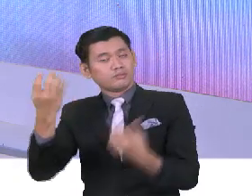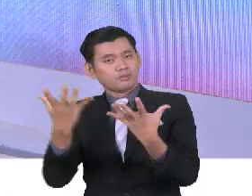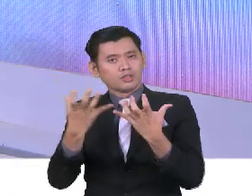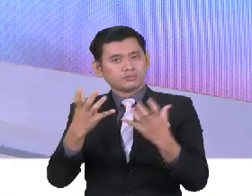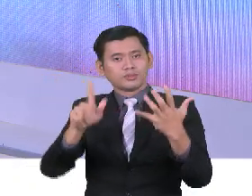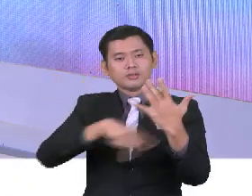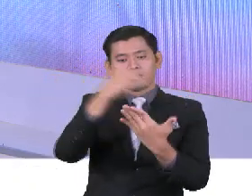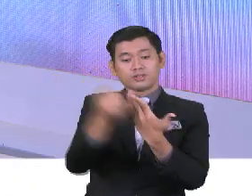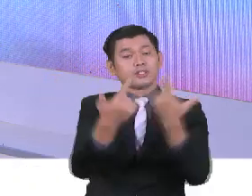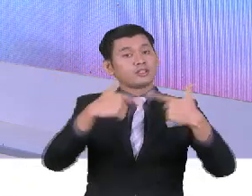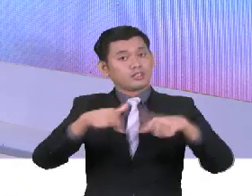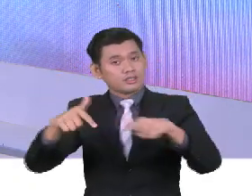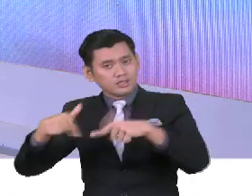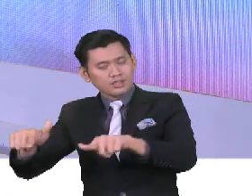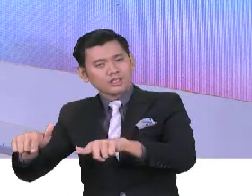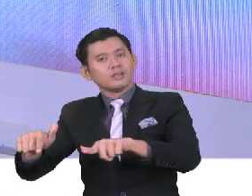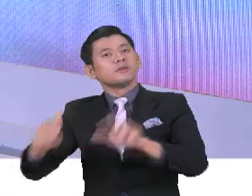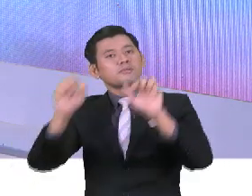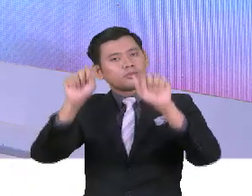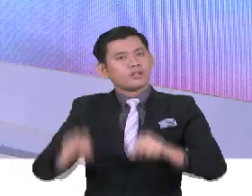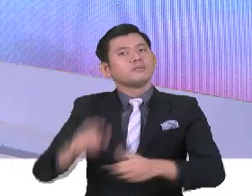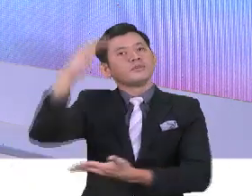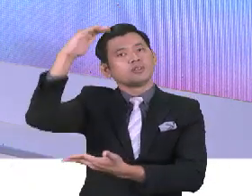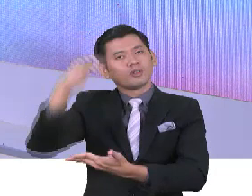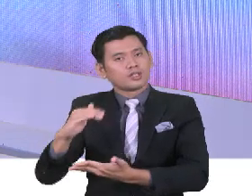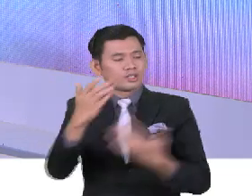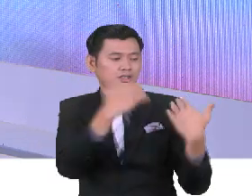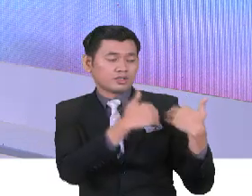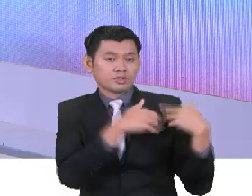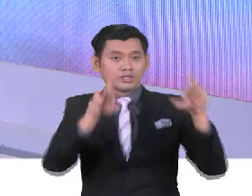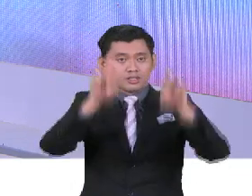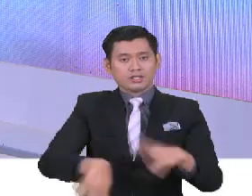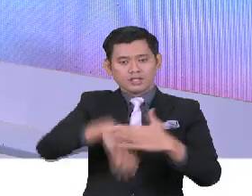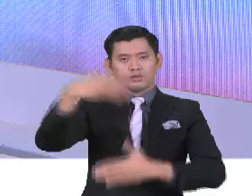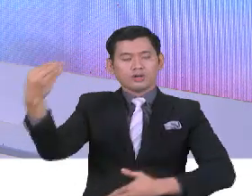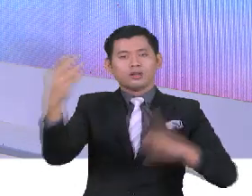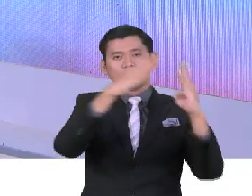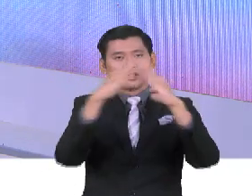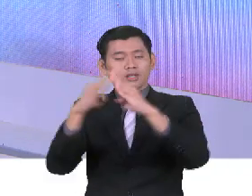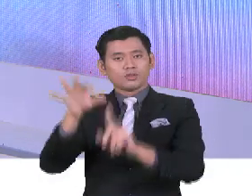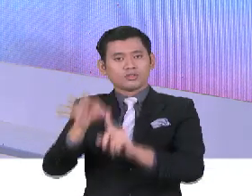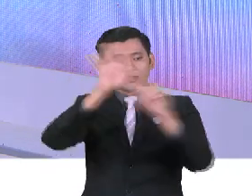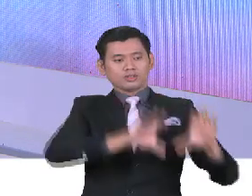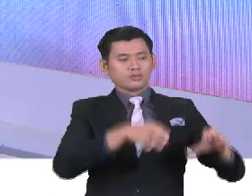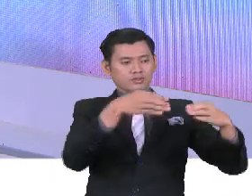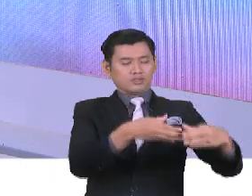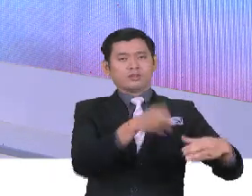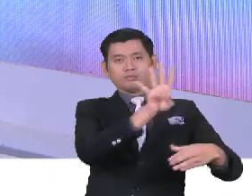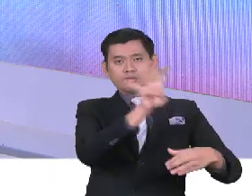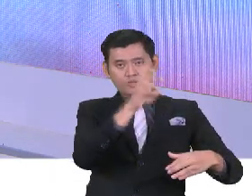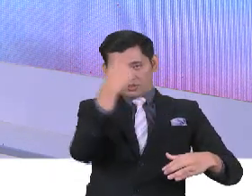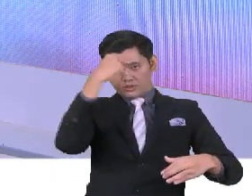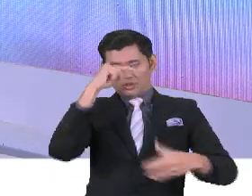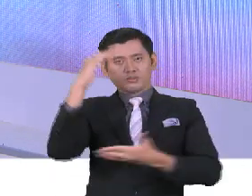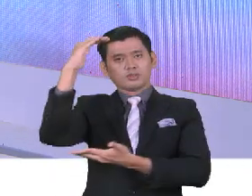yang dilaksana berperanan membantu meringankan beban rakyat luar bandar, khususnya golongan B40 dalam menangani peningkatan kos